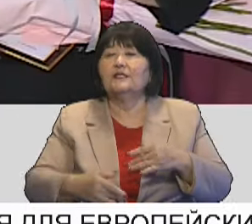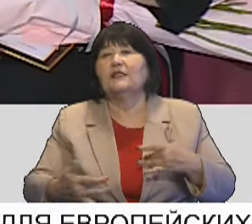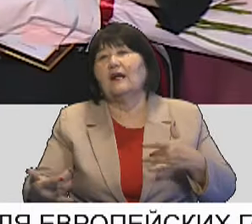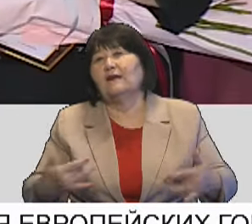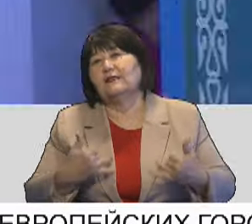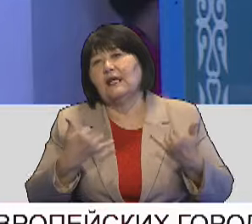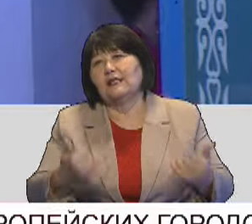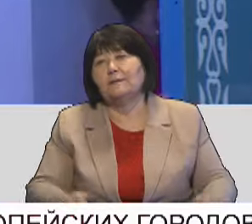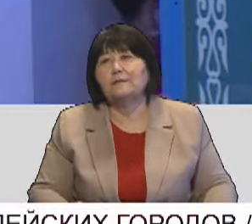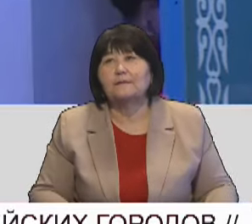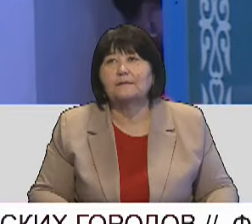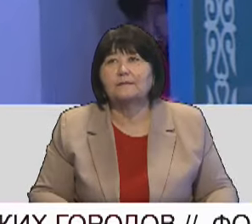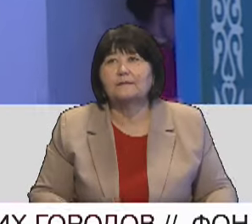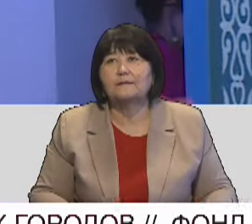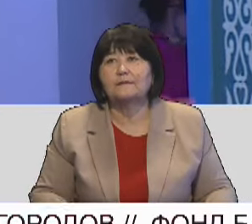концертом.